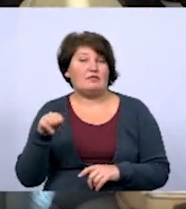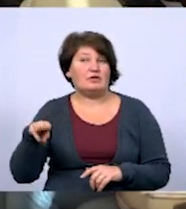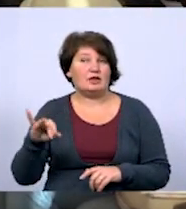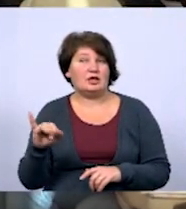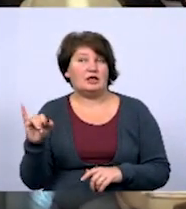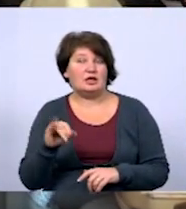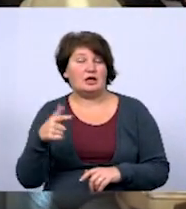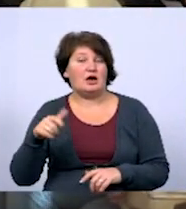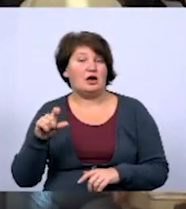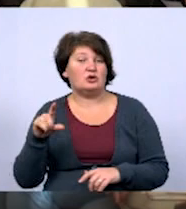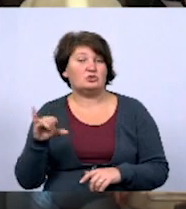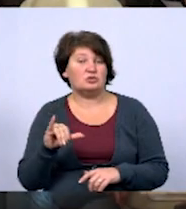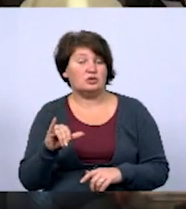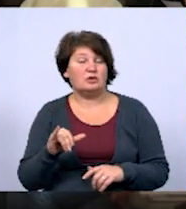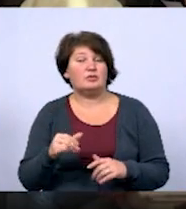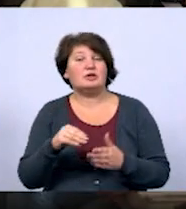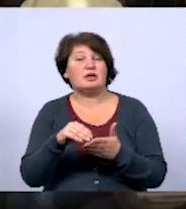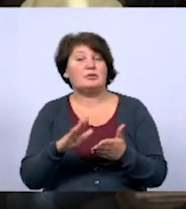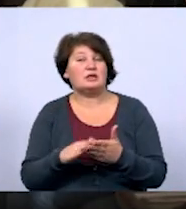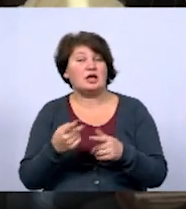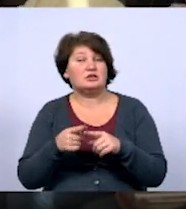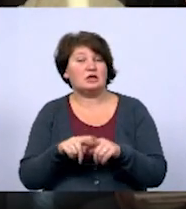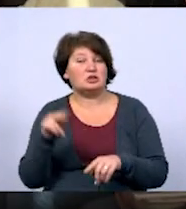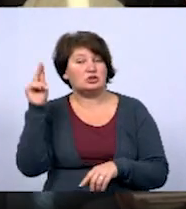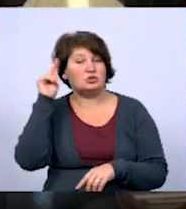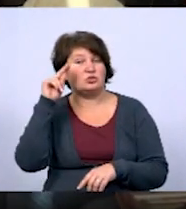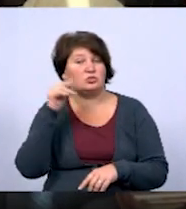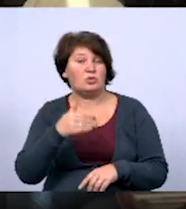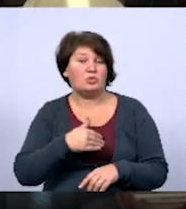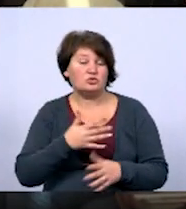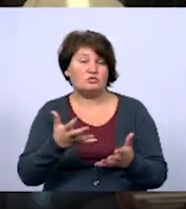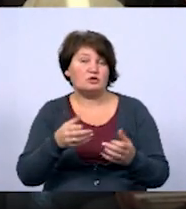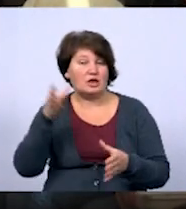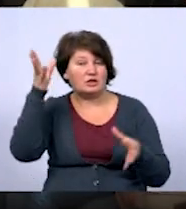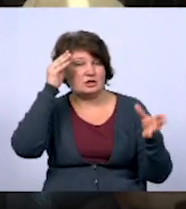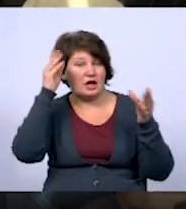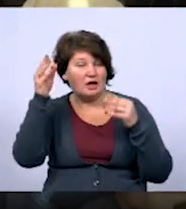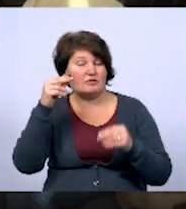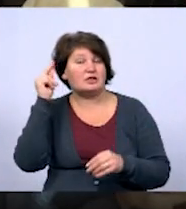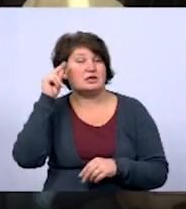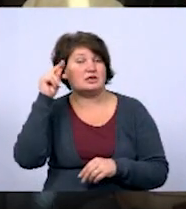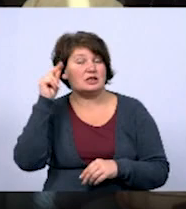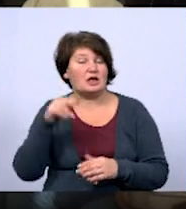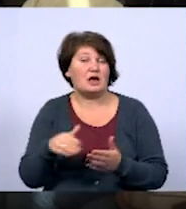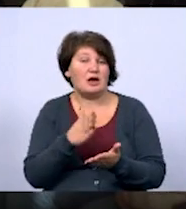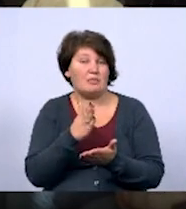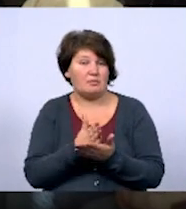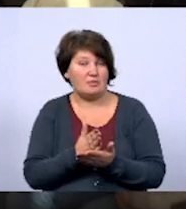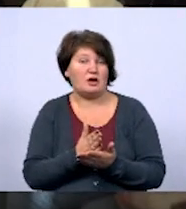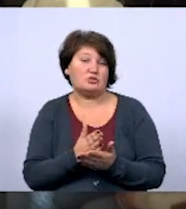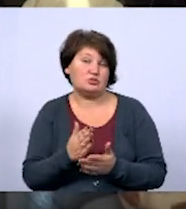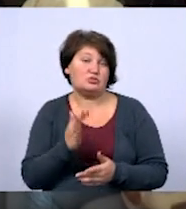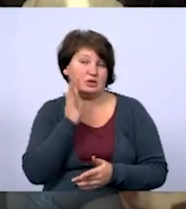на ці курси, оскільки прагну здобути якісь навики та знання, маю певні ідеї